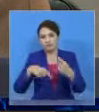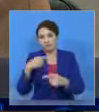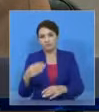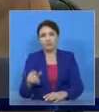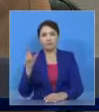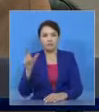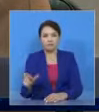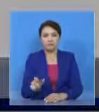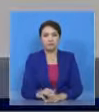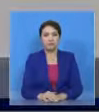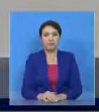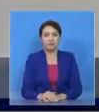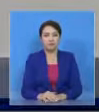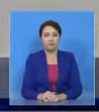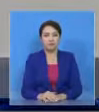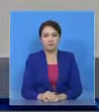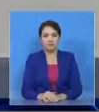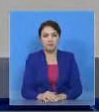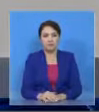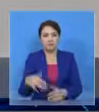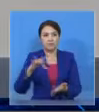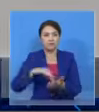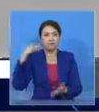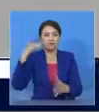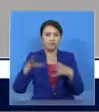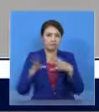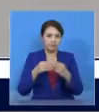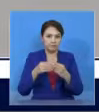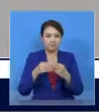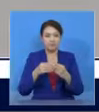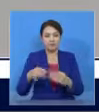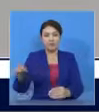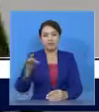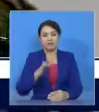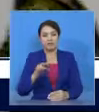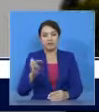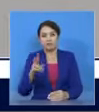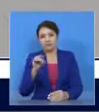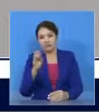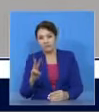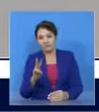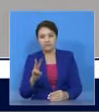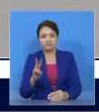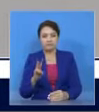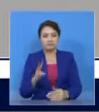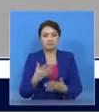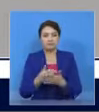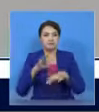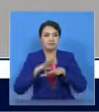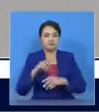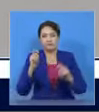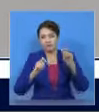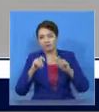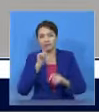бизнес-сообщества подъем быть масло города в тебе совместно региональных палат атамекен форум молодых